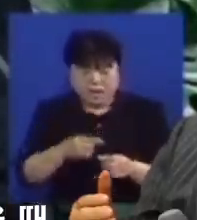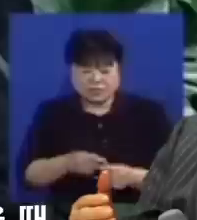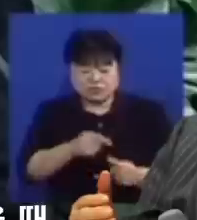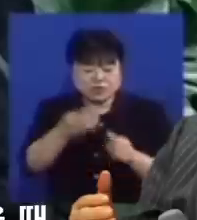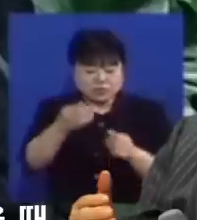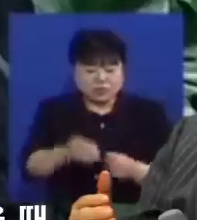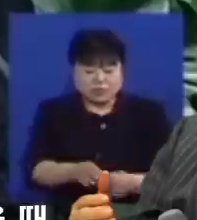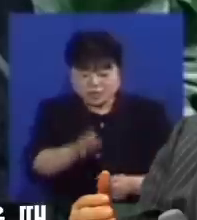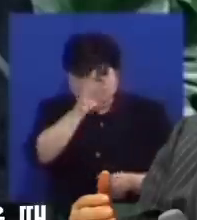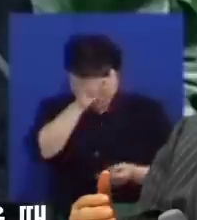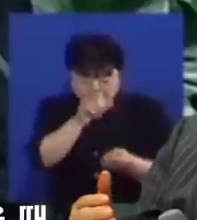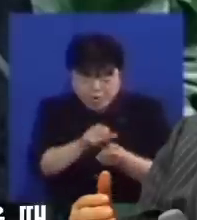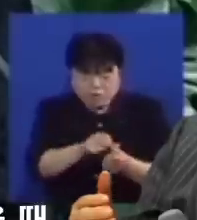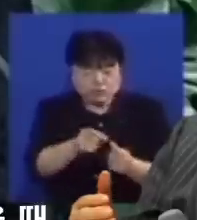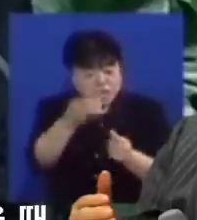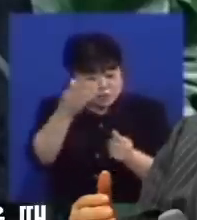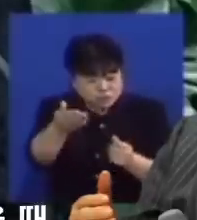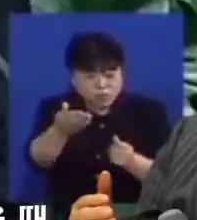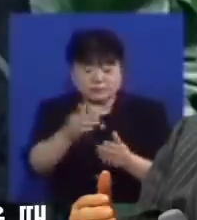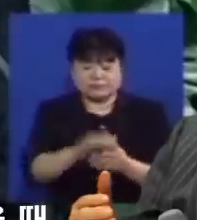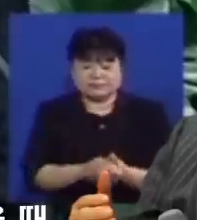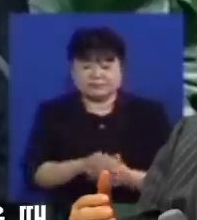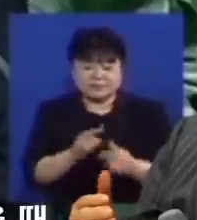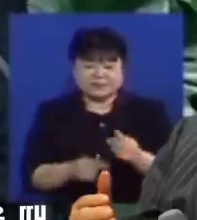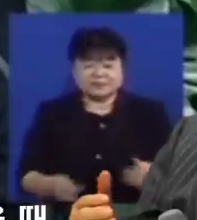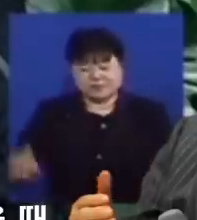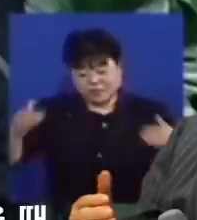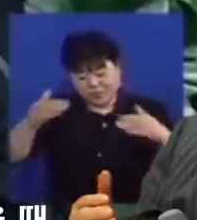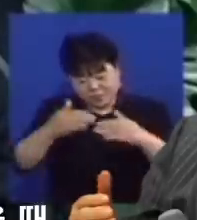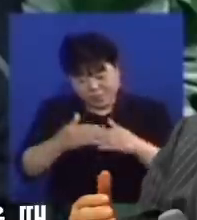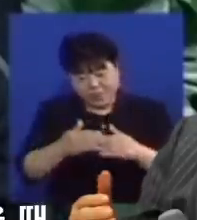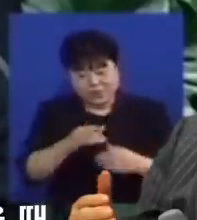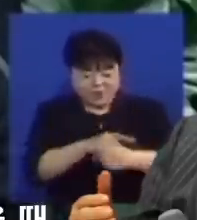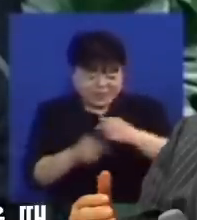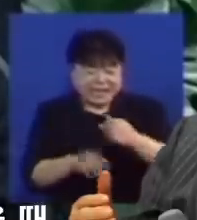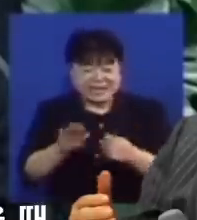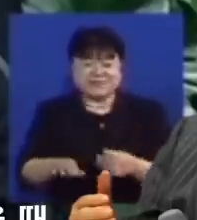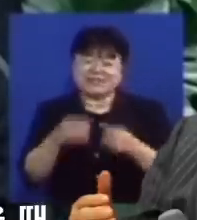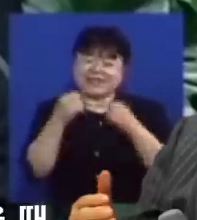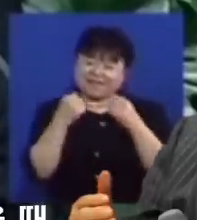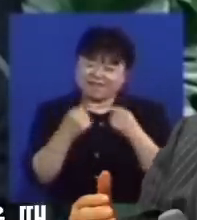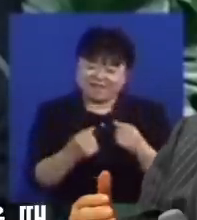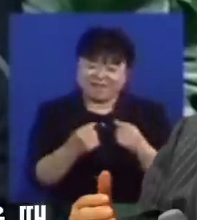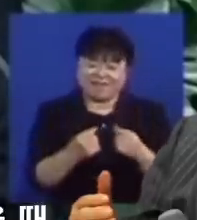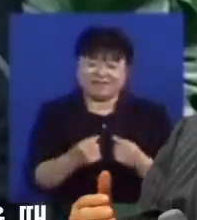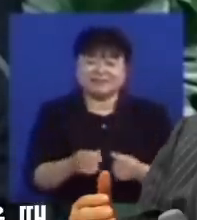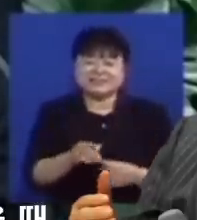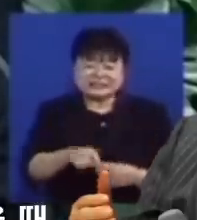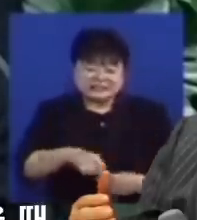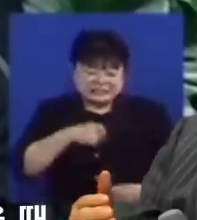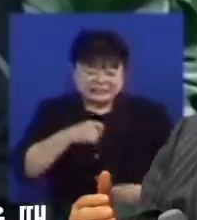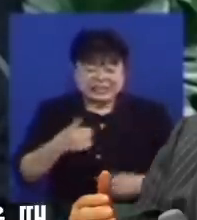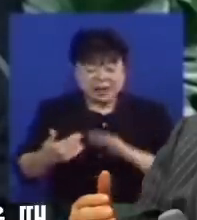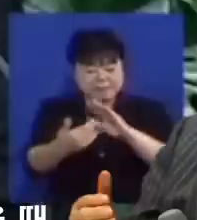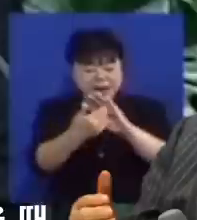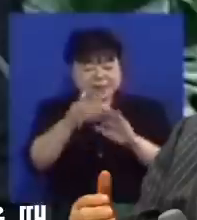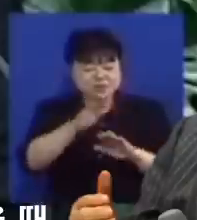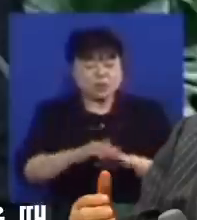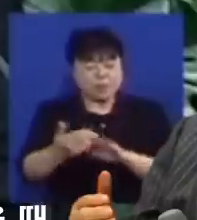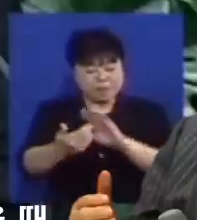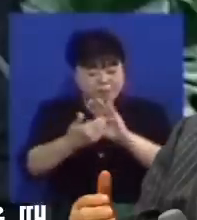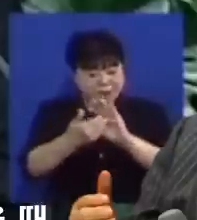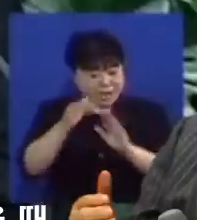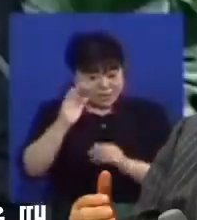것입니다. 제가 그 기스로 너를 덮으시니 내가 그 날개 아래 거하리로다. 그의 진실함은 방패와 손방패가